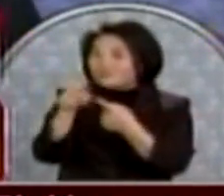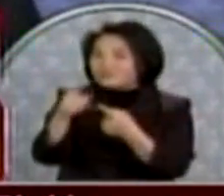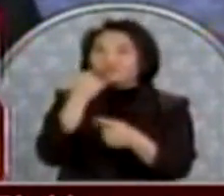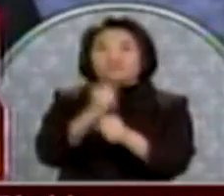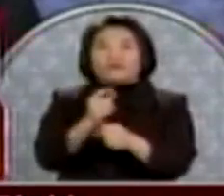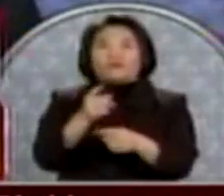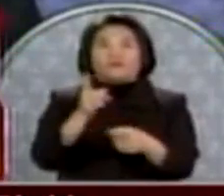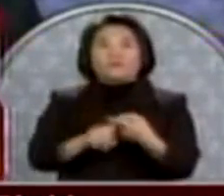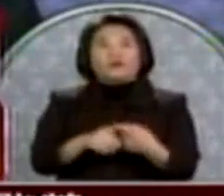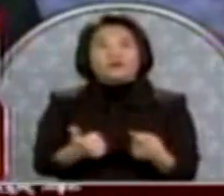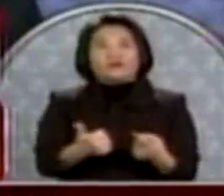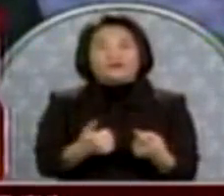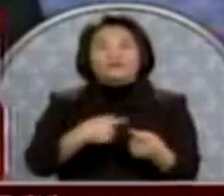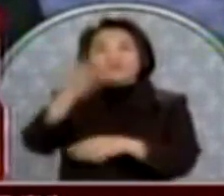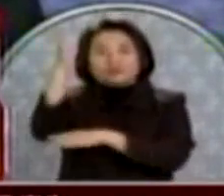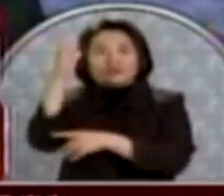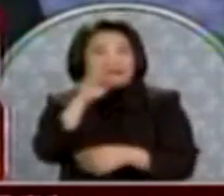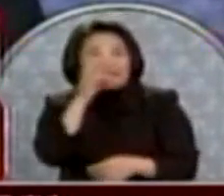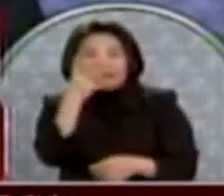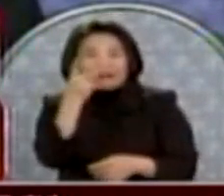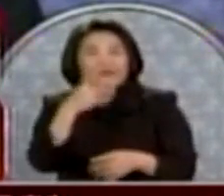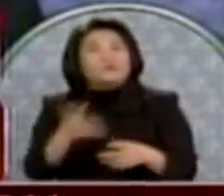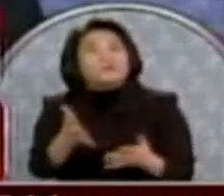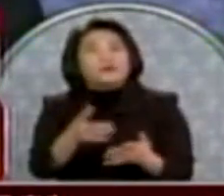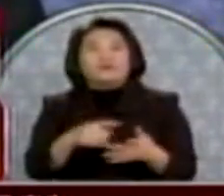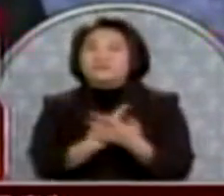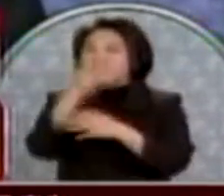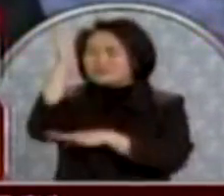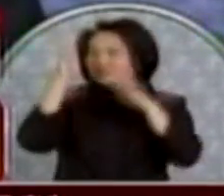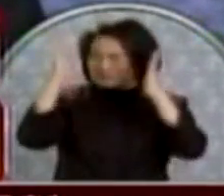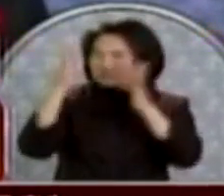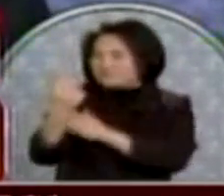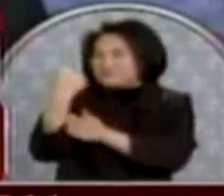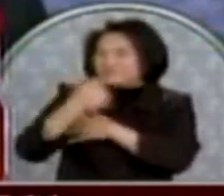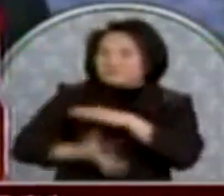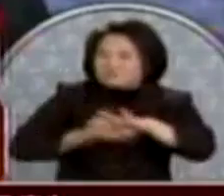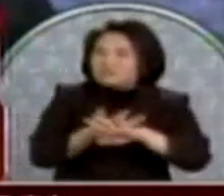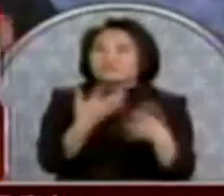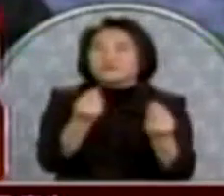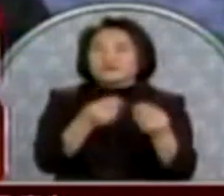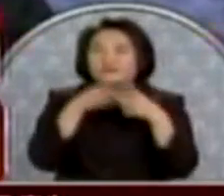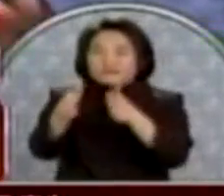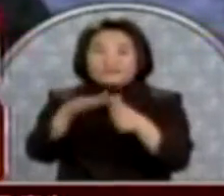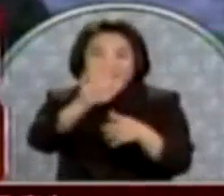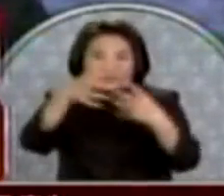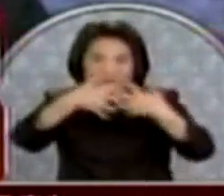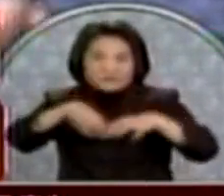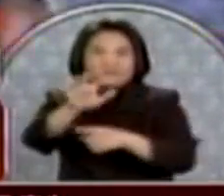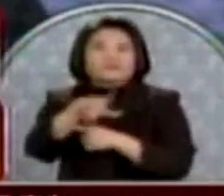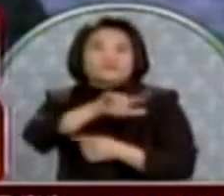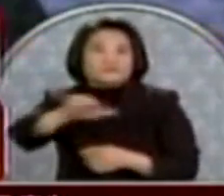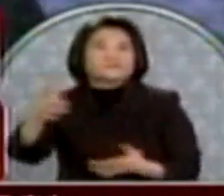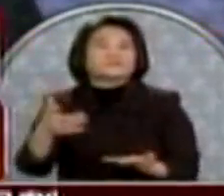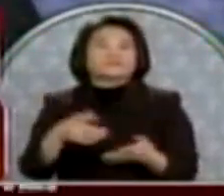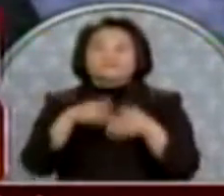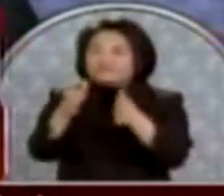7-11 他都可以做得到，为什么政府做不到？我们就是表示说不用心，没有去好好去照顾这些有机的这些